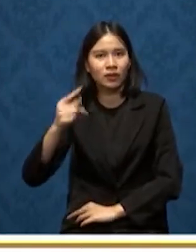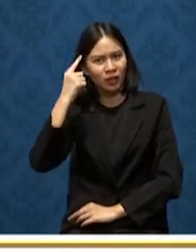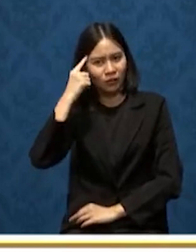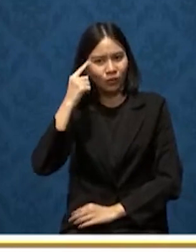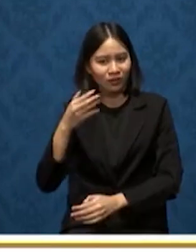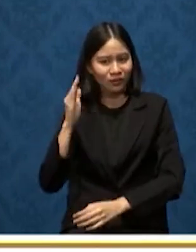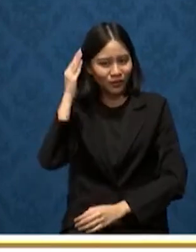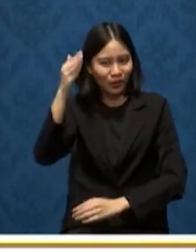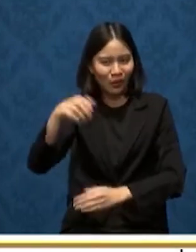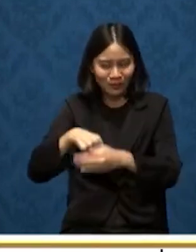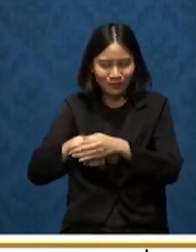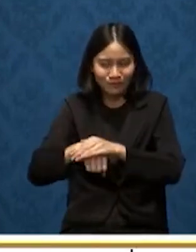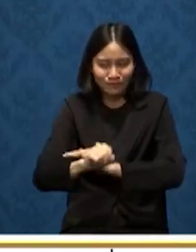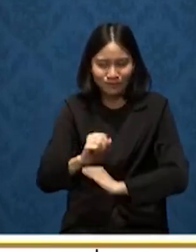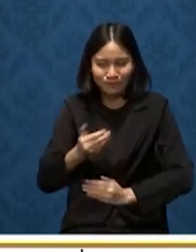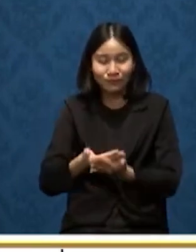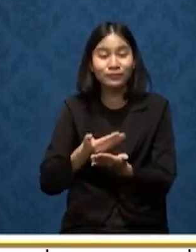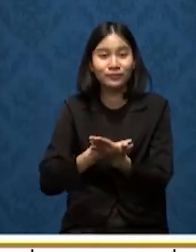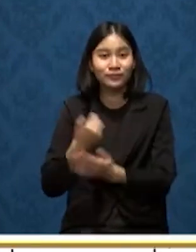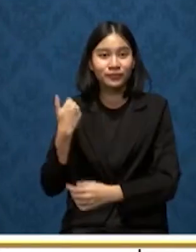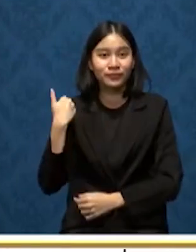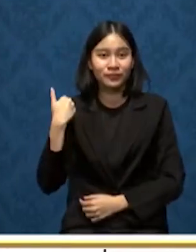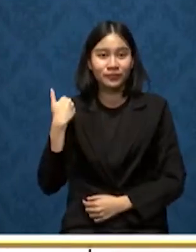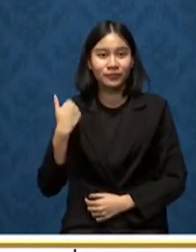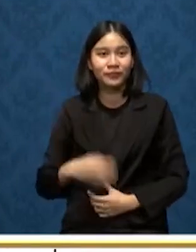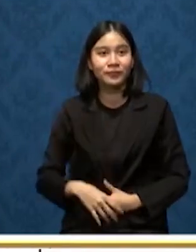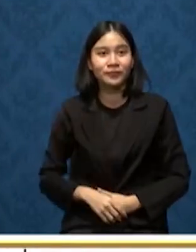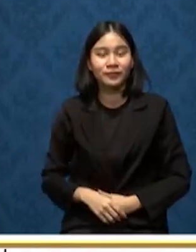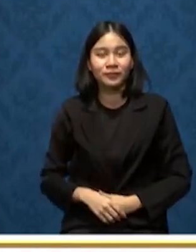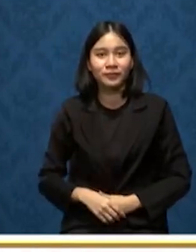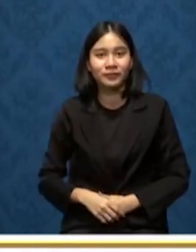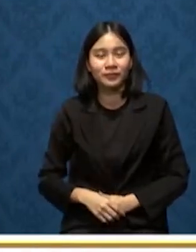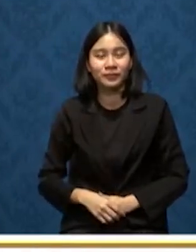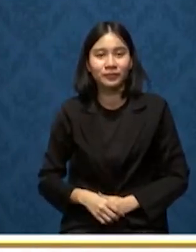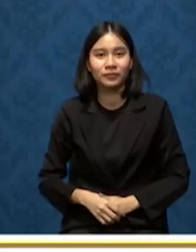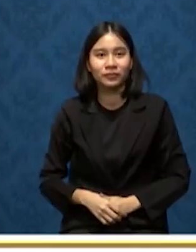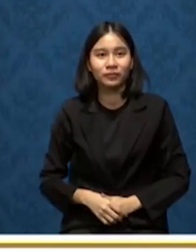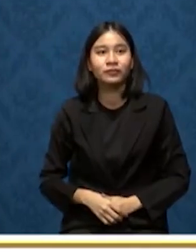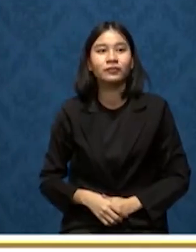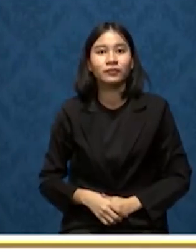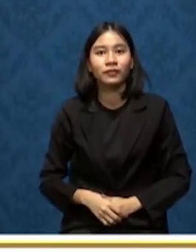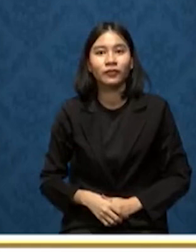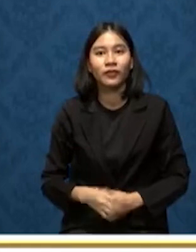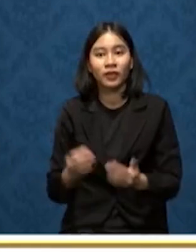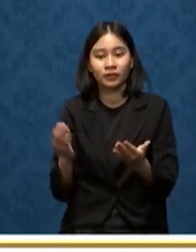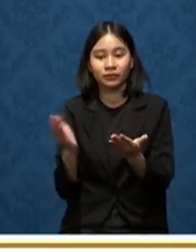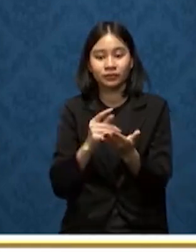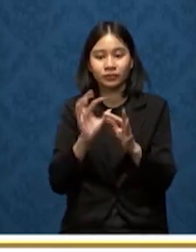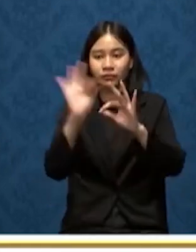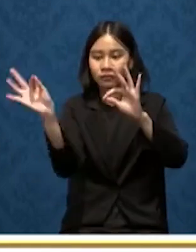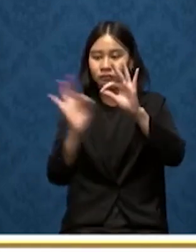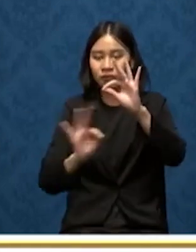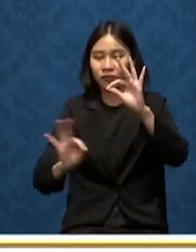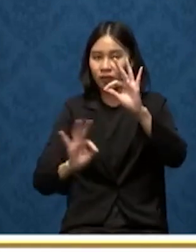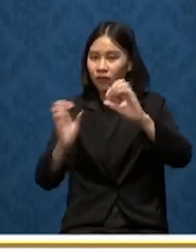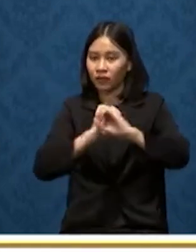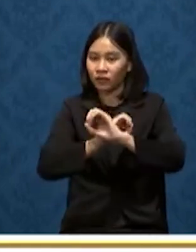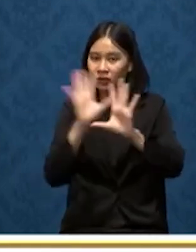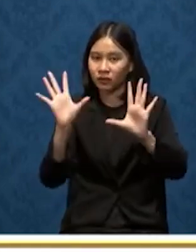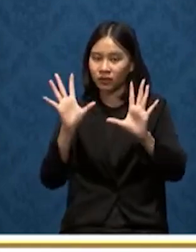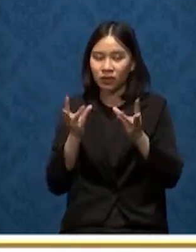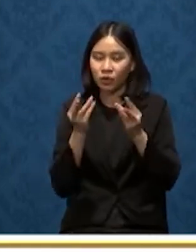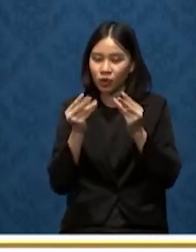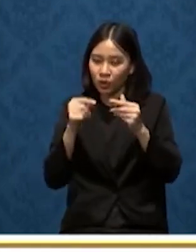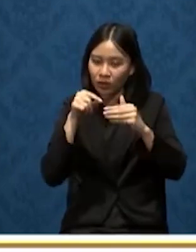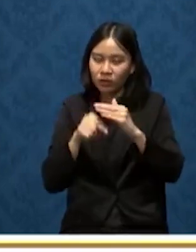คร ท่ประเขียนเป็นสระบัน ชัดเจน ลงไ่ละเอียดเลยครั